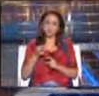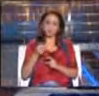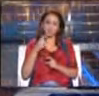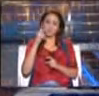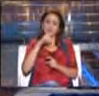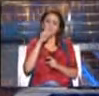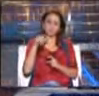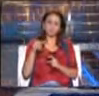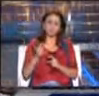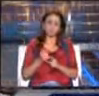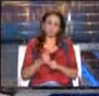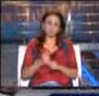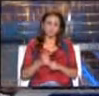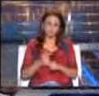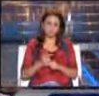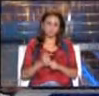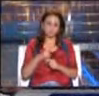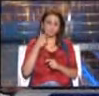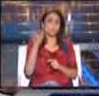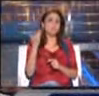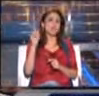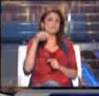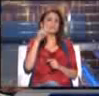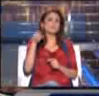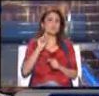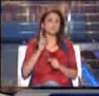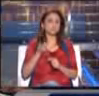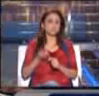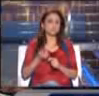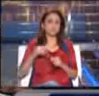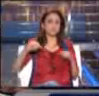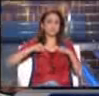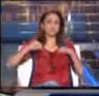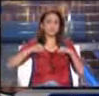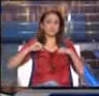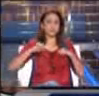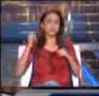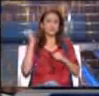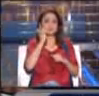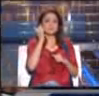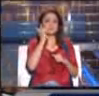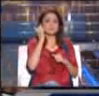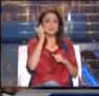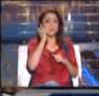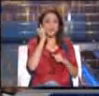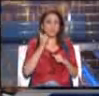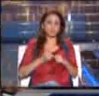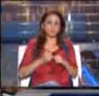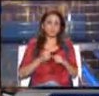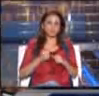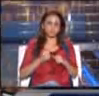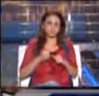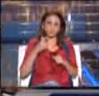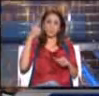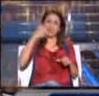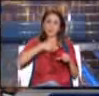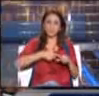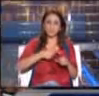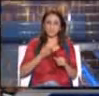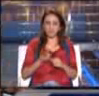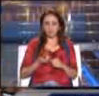عليك. بس ليه غلط ده؟ ليه غلط ده؟ ومش ليه غلط ان انا امنع النادي الاهلي انه يلعب ماتش السوبر ضد امبي وافترش الارض ويقعدوا